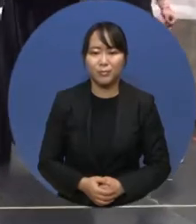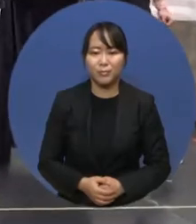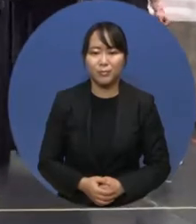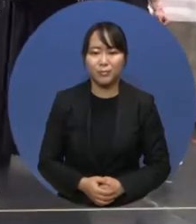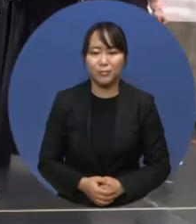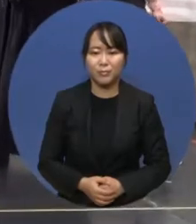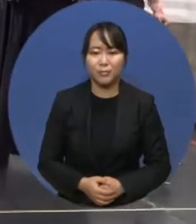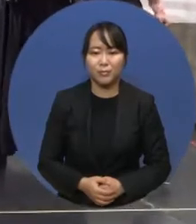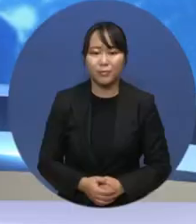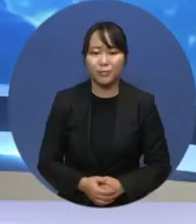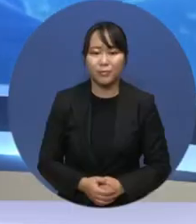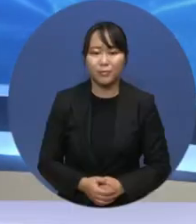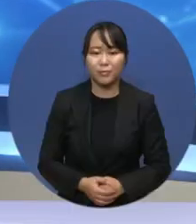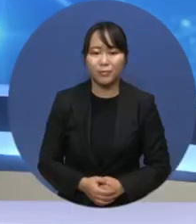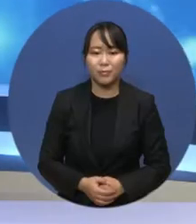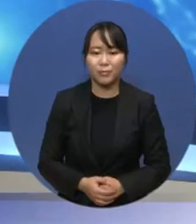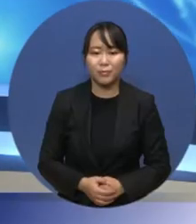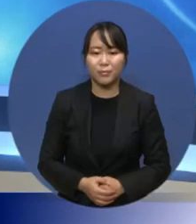김은균이었습니다.